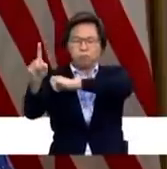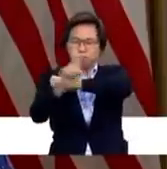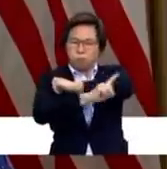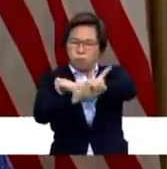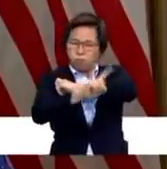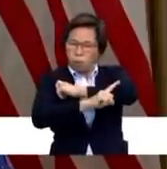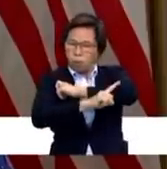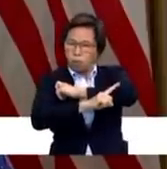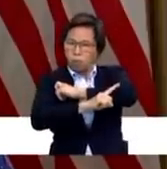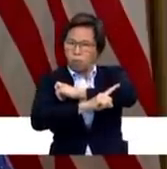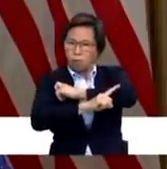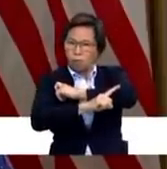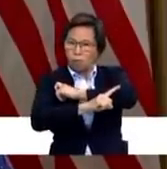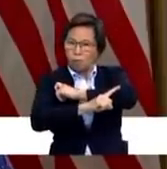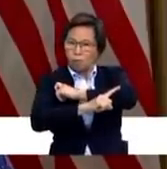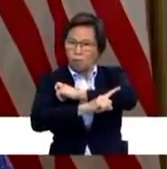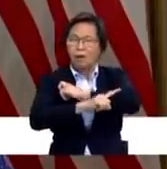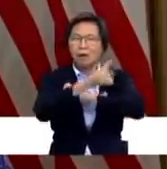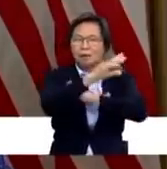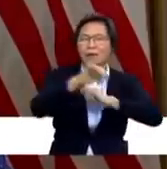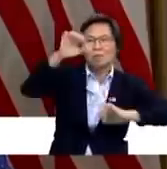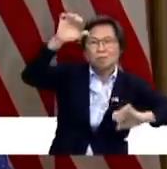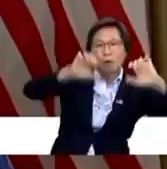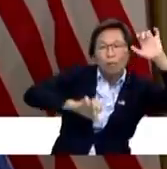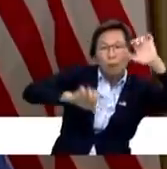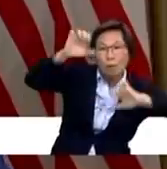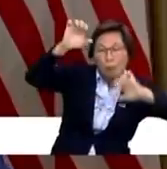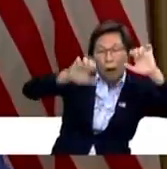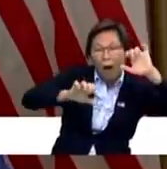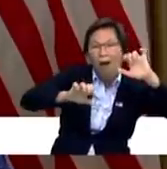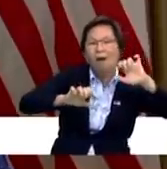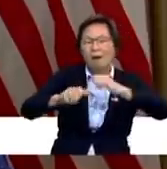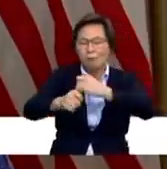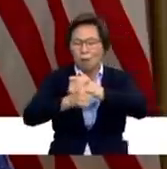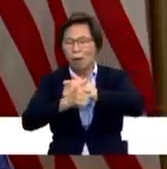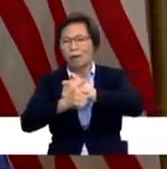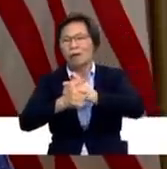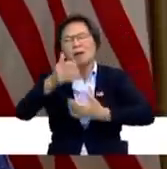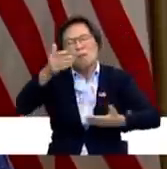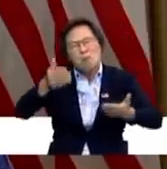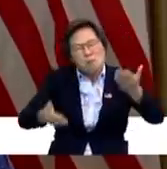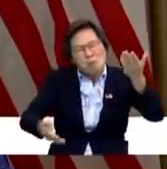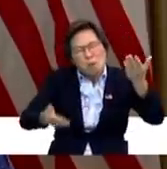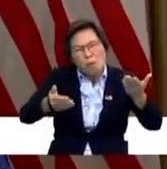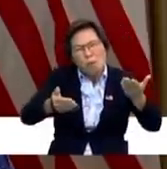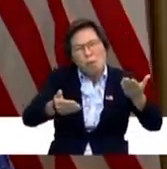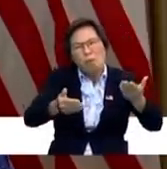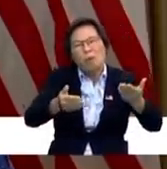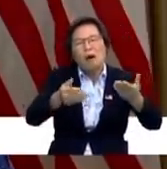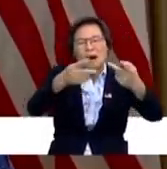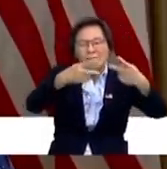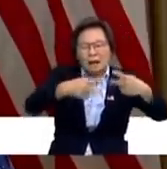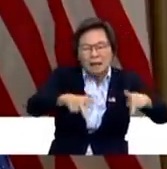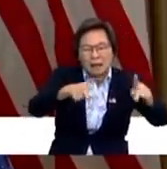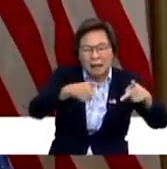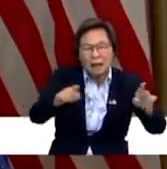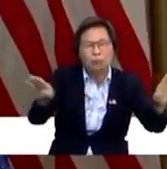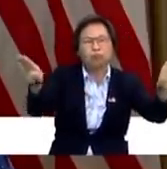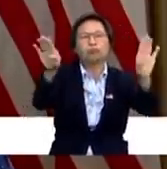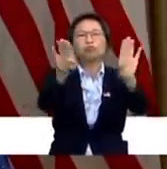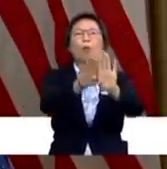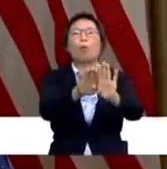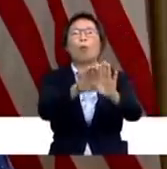termasuk melakukan penilaian smule risiko serta tidak menolak kemungkinan menutup September premis